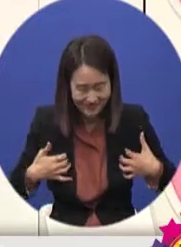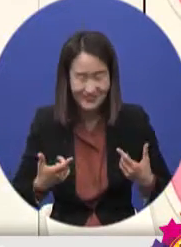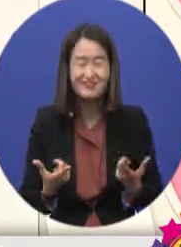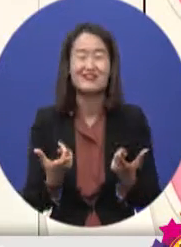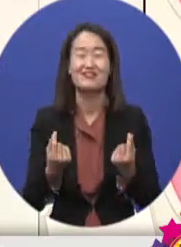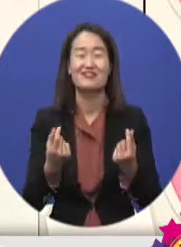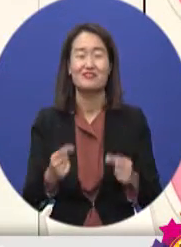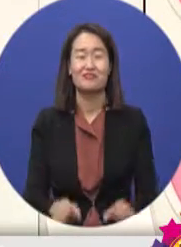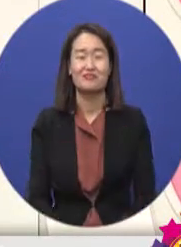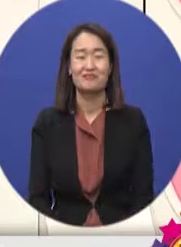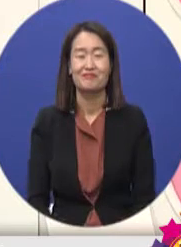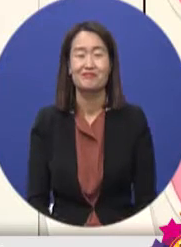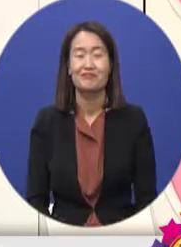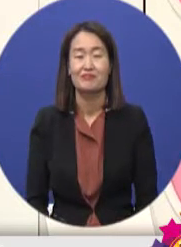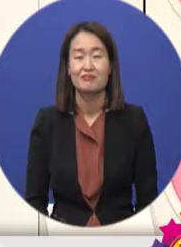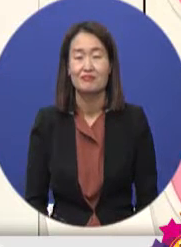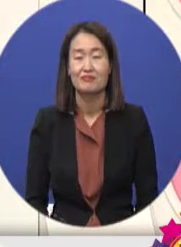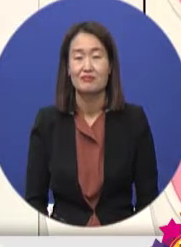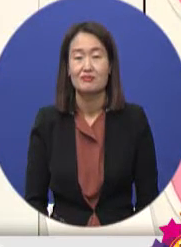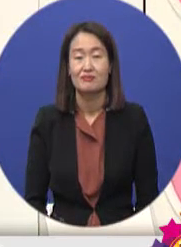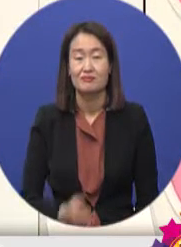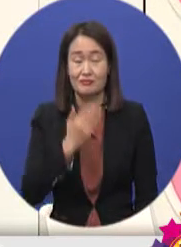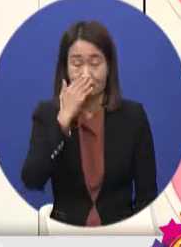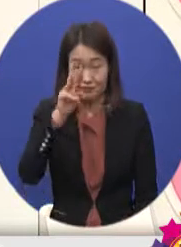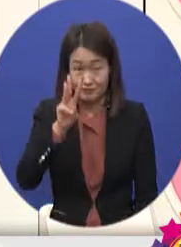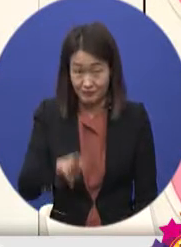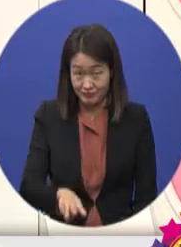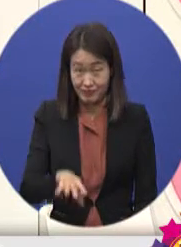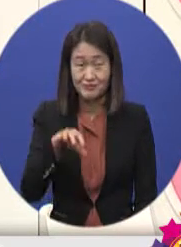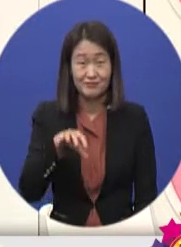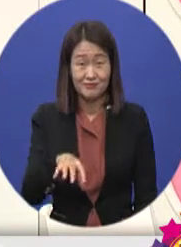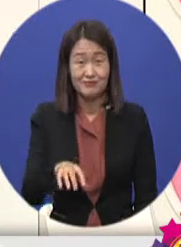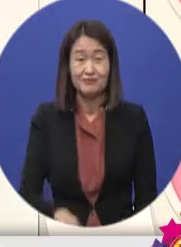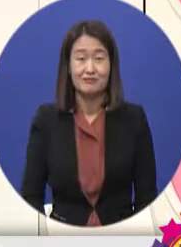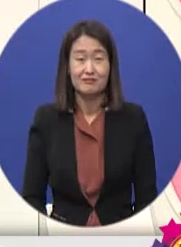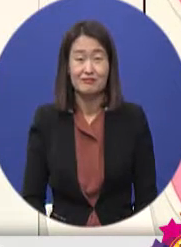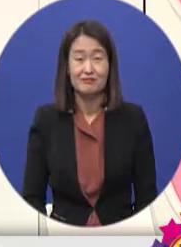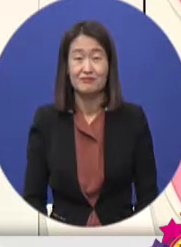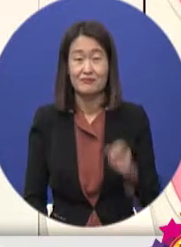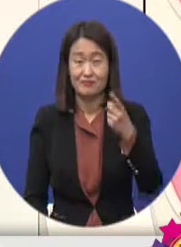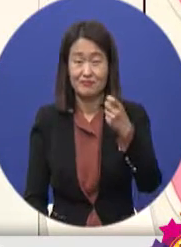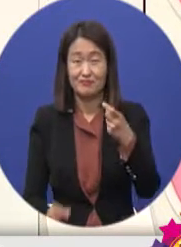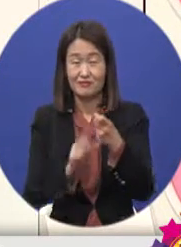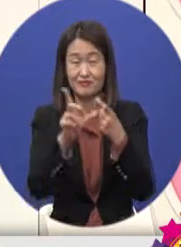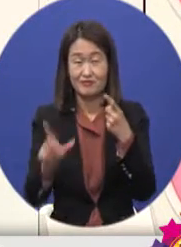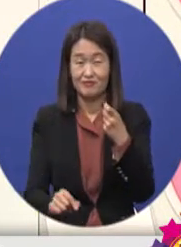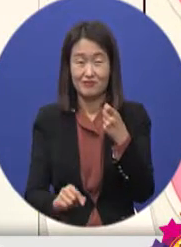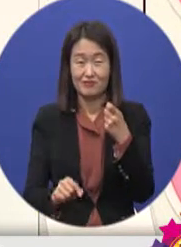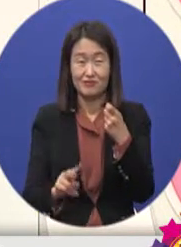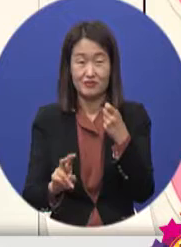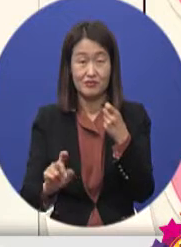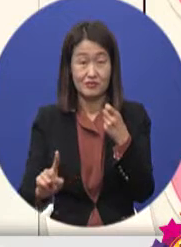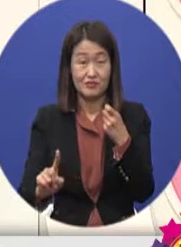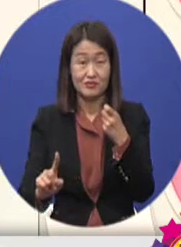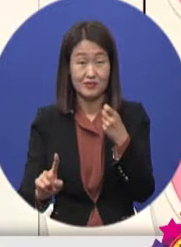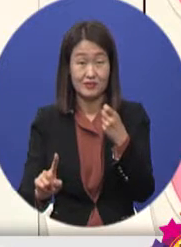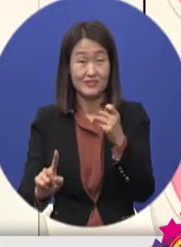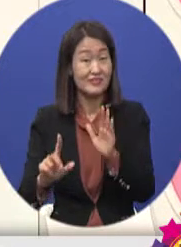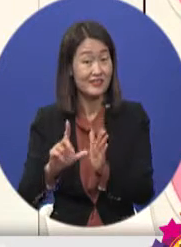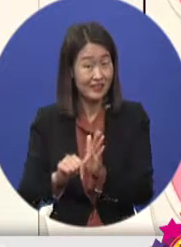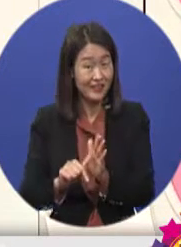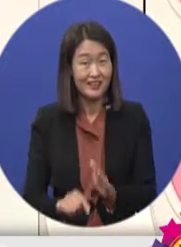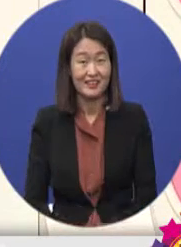어서 오세요. 예, 예. 순천에 11월 21일이죠? 예, 예.